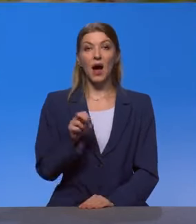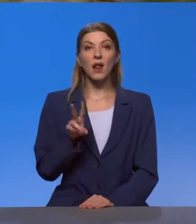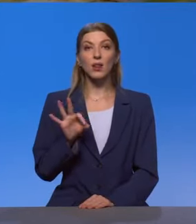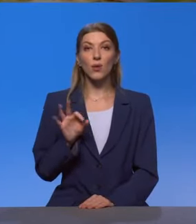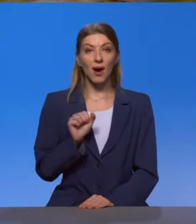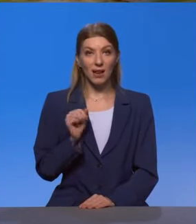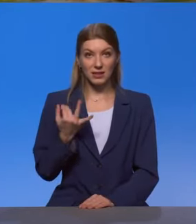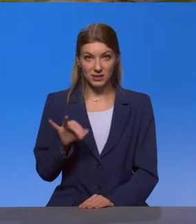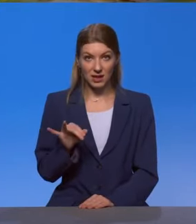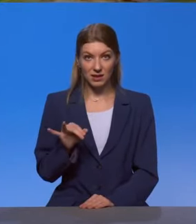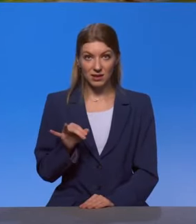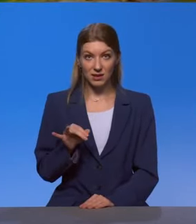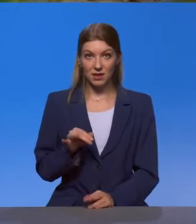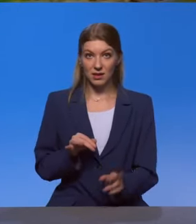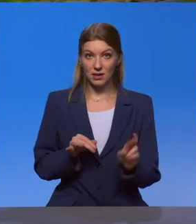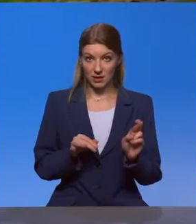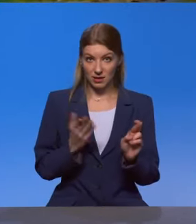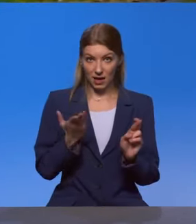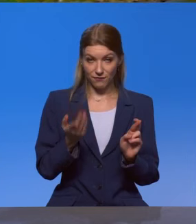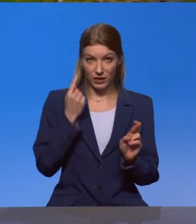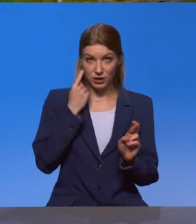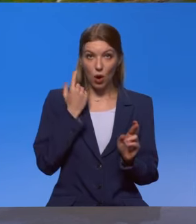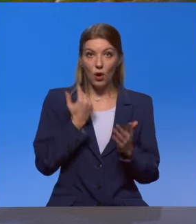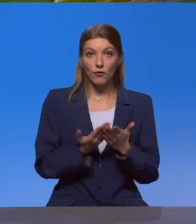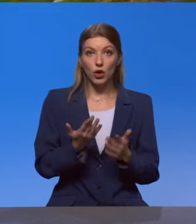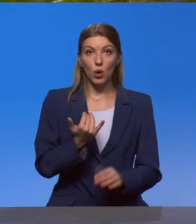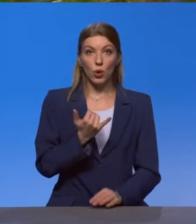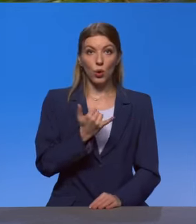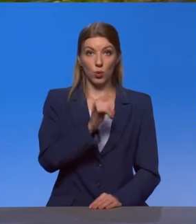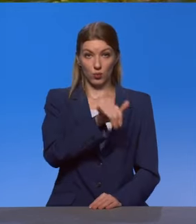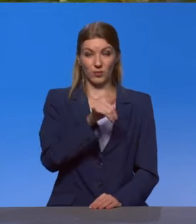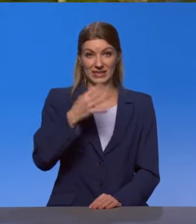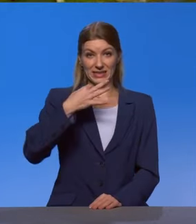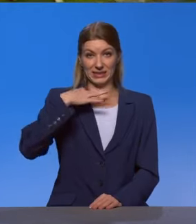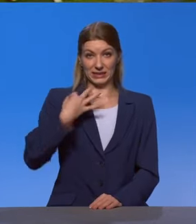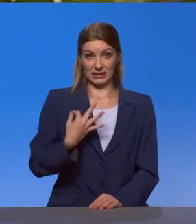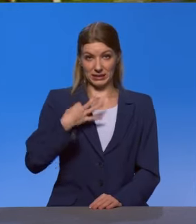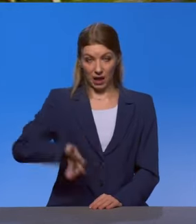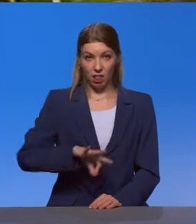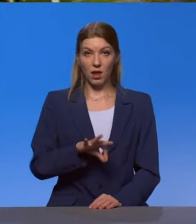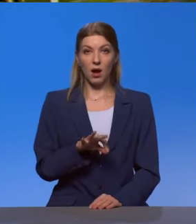Да? Я вас слышу. Нет, вот у меня сын взял ипотеку. Так. Как ему быть не